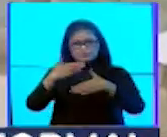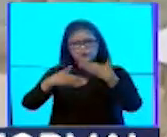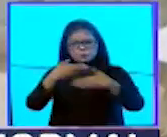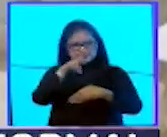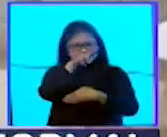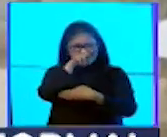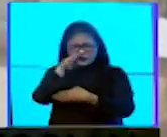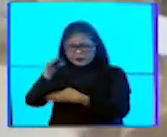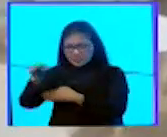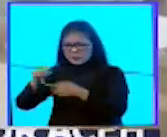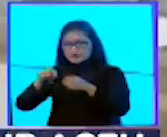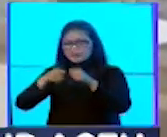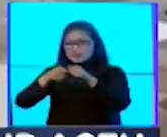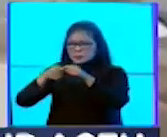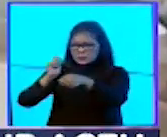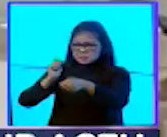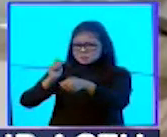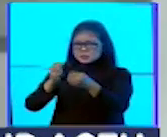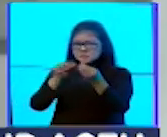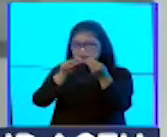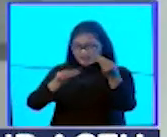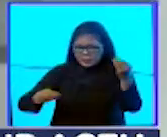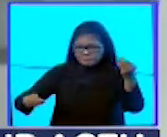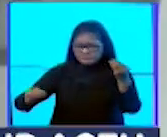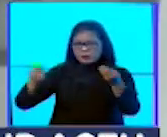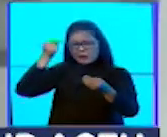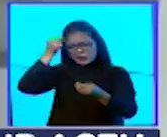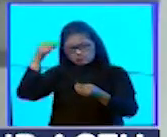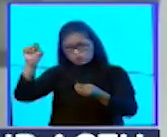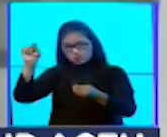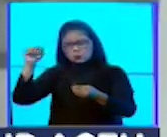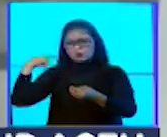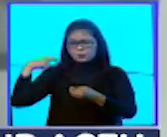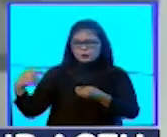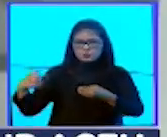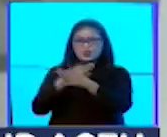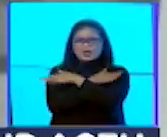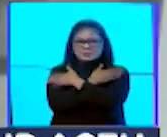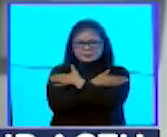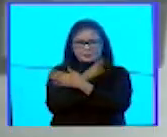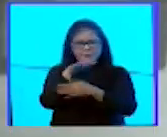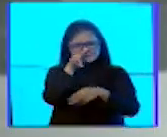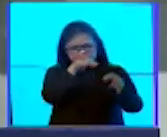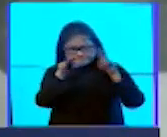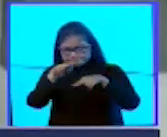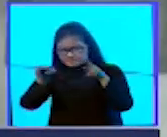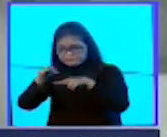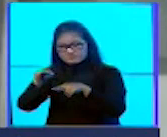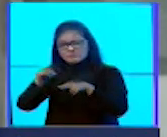swab massal bagi seluruh staf dan pegawai kantor Gubernur Aceh yang kontak erat dengan Nova Iriansyah dilakukan guna mencegah kasus kian